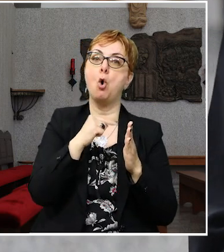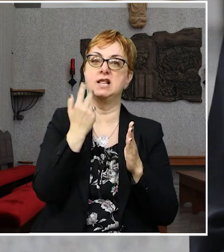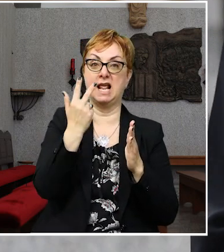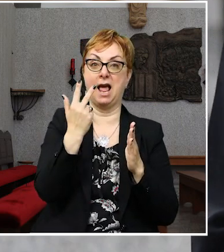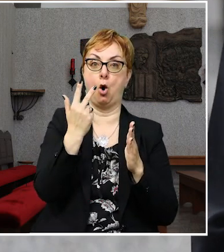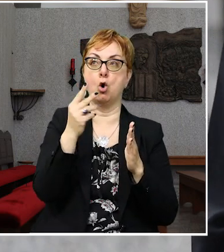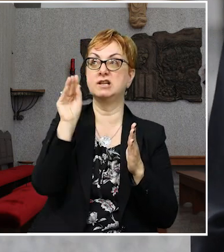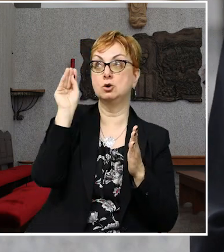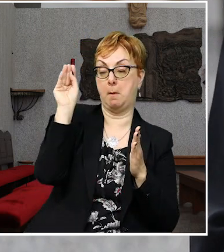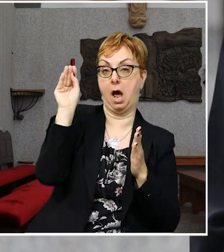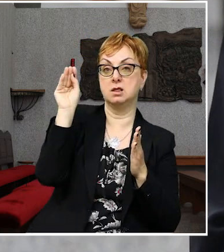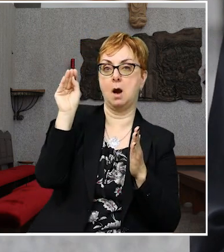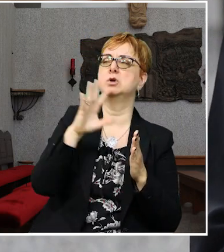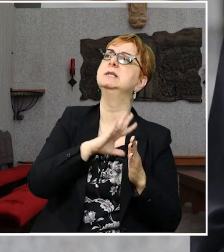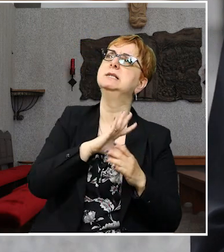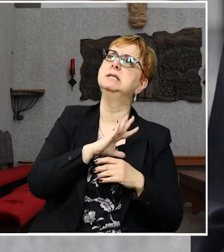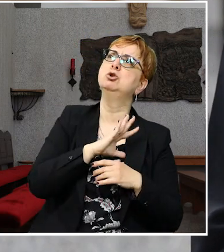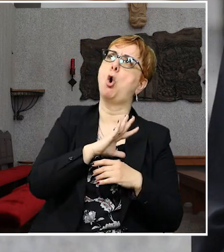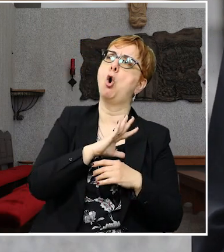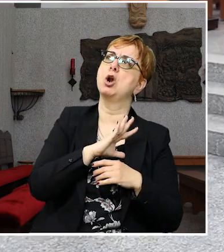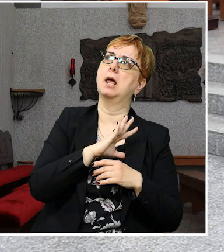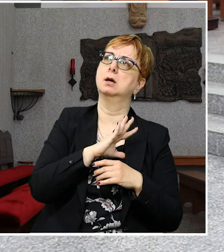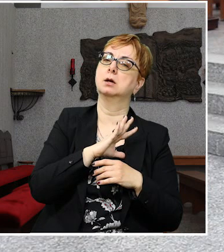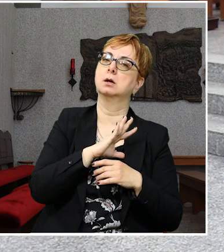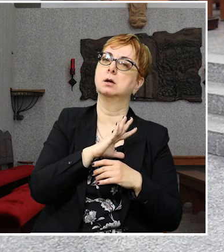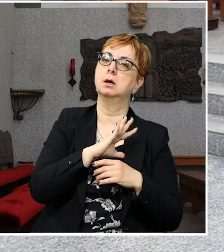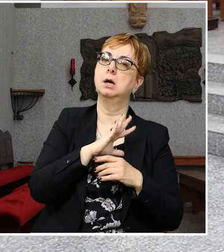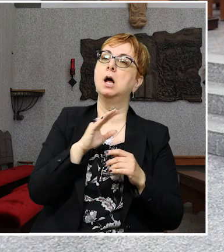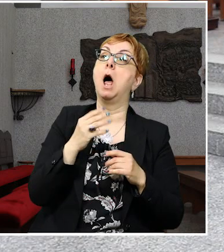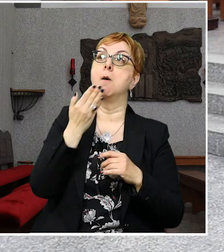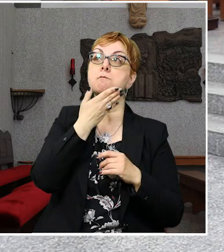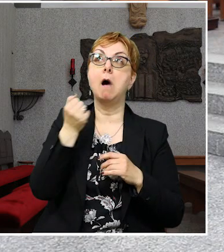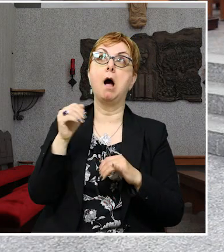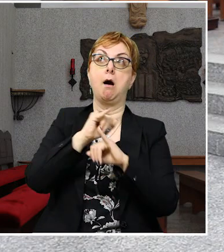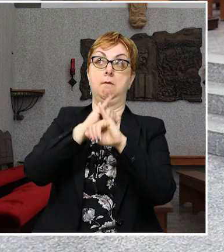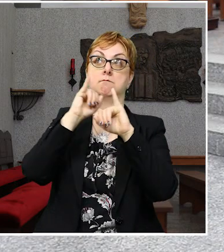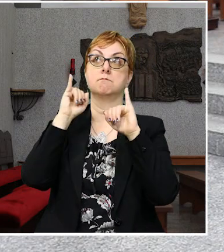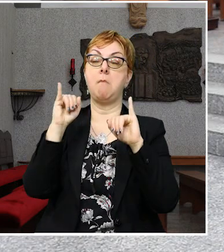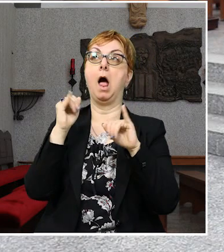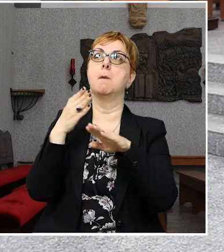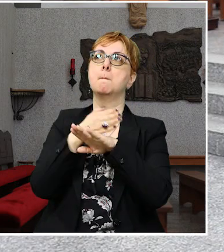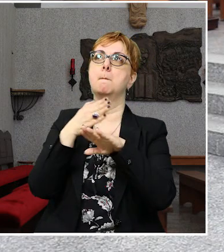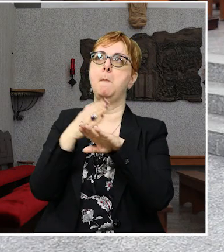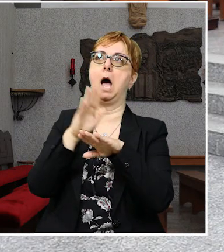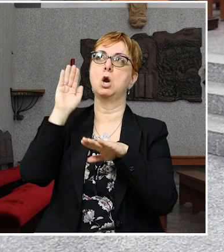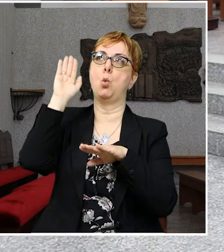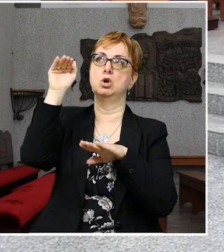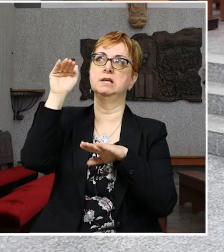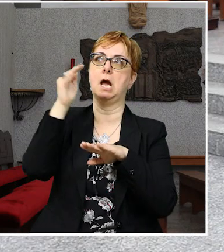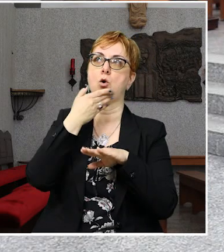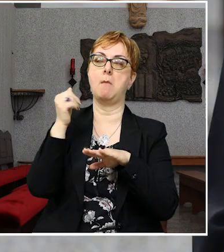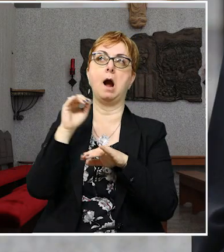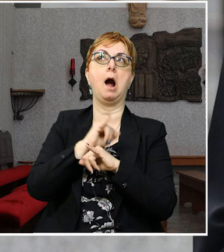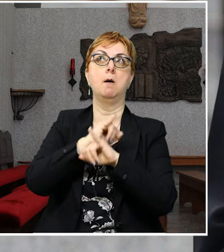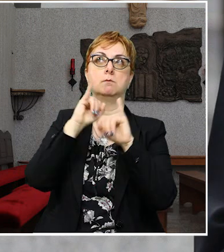domandiamo tre cose al Signore. Signore, che non ci manchi mai il pane